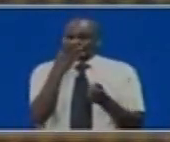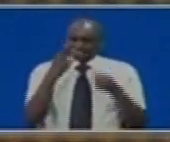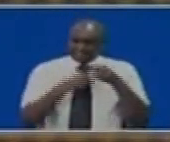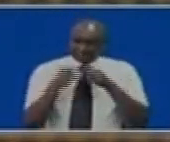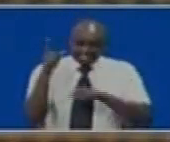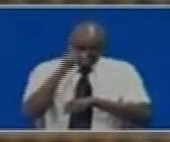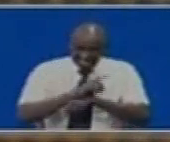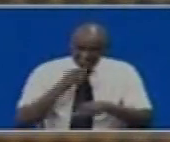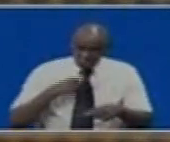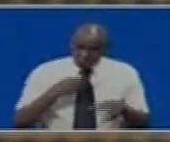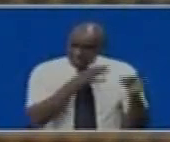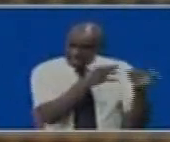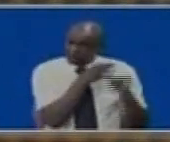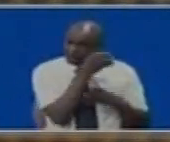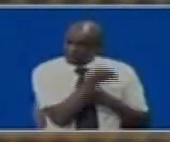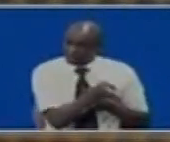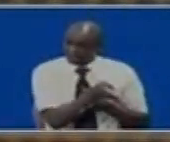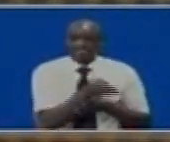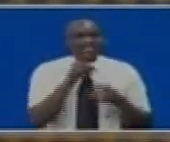tumekuwa tukikuletea